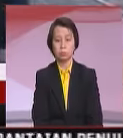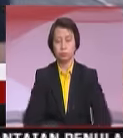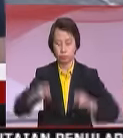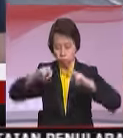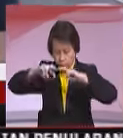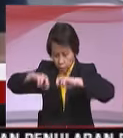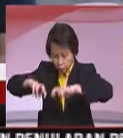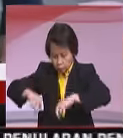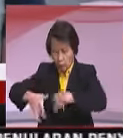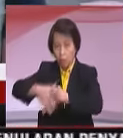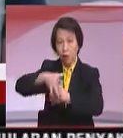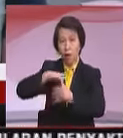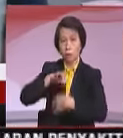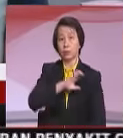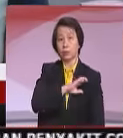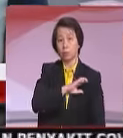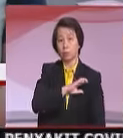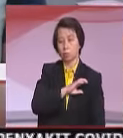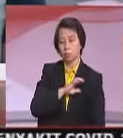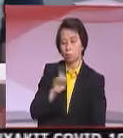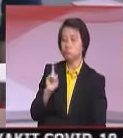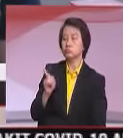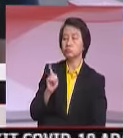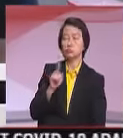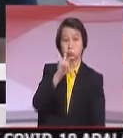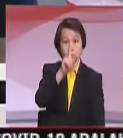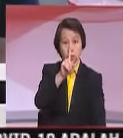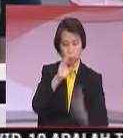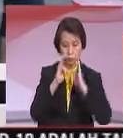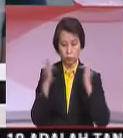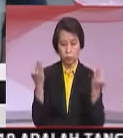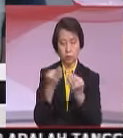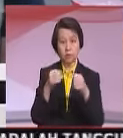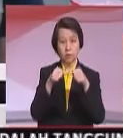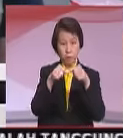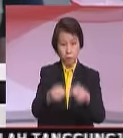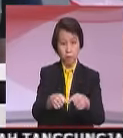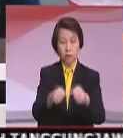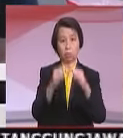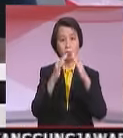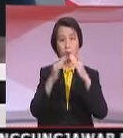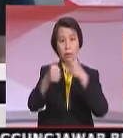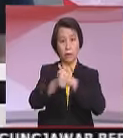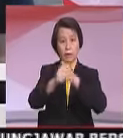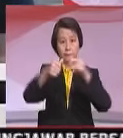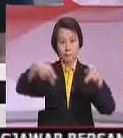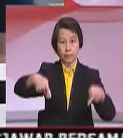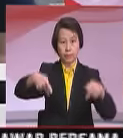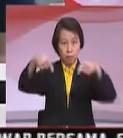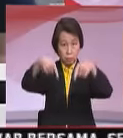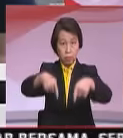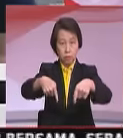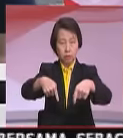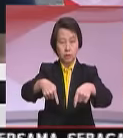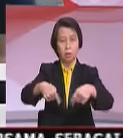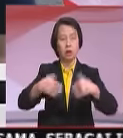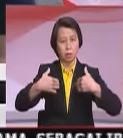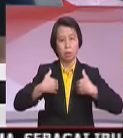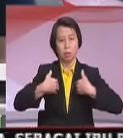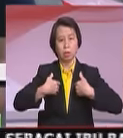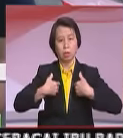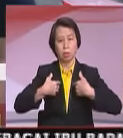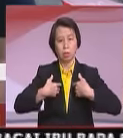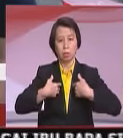Siasatan awal daripada pihak polis, kita dapati satu family yang tinggal di sebuah rumah di apartmen ini yang mana